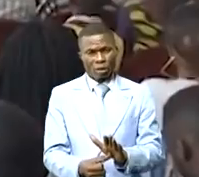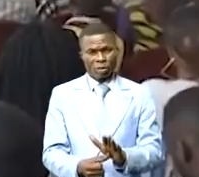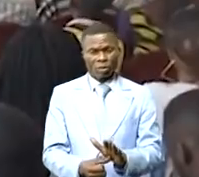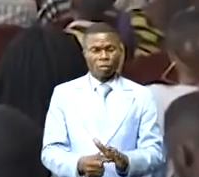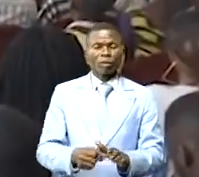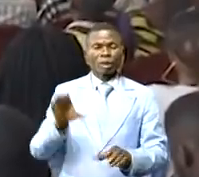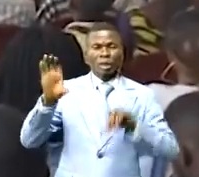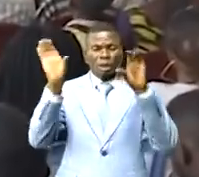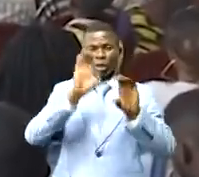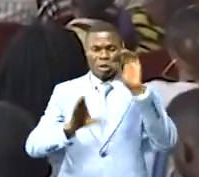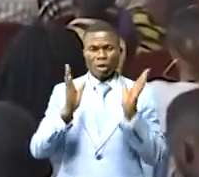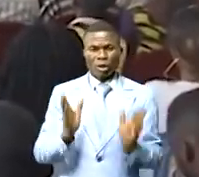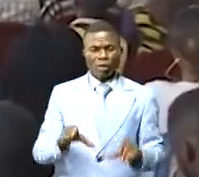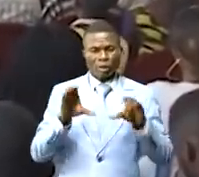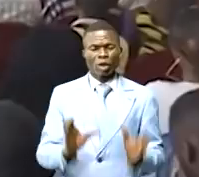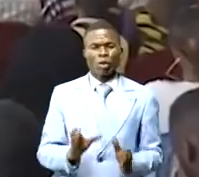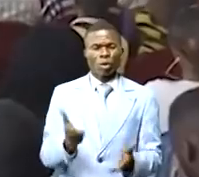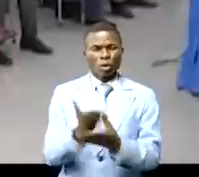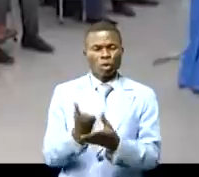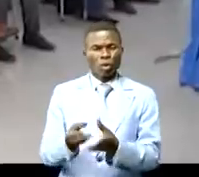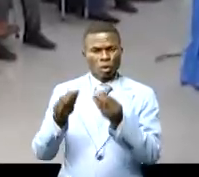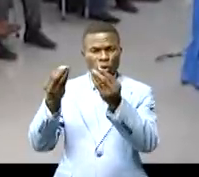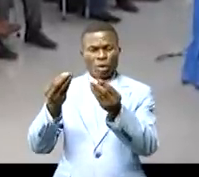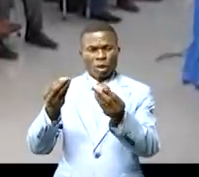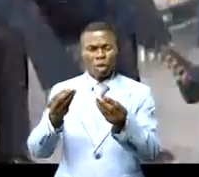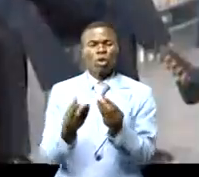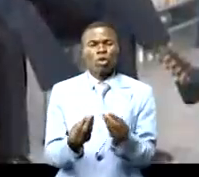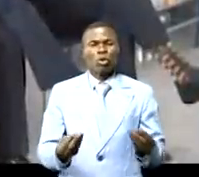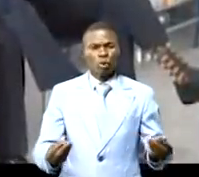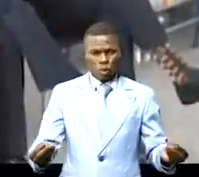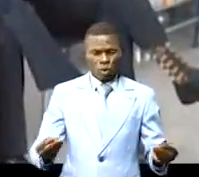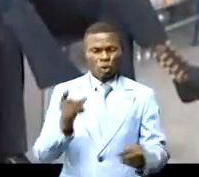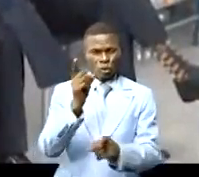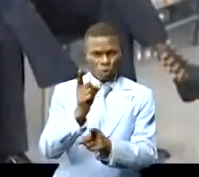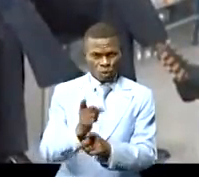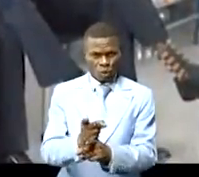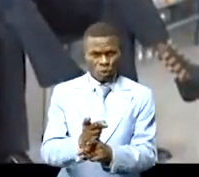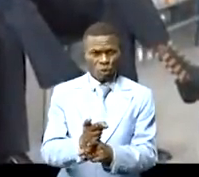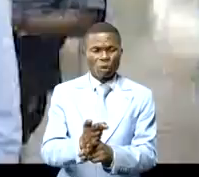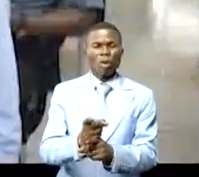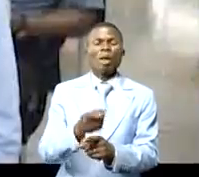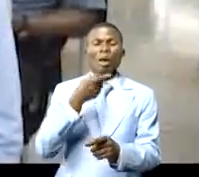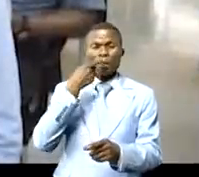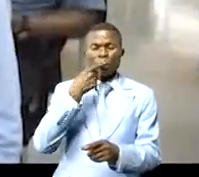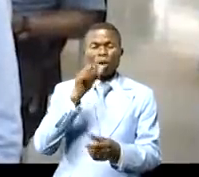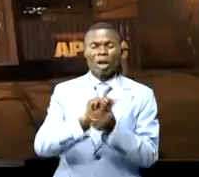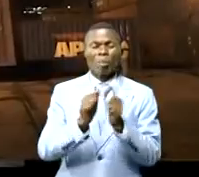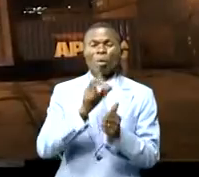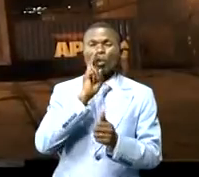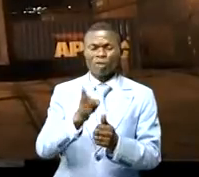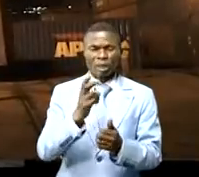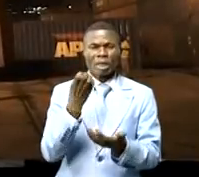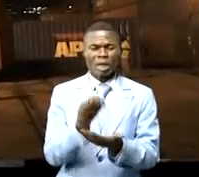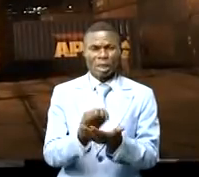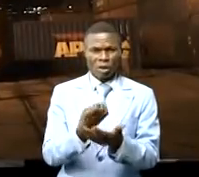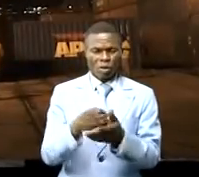scientifiques congolais ont mené un plaidoyer en proposant des pistes de solutions concrètes calquées sur les réalités économiques congolaises.